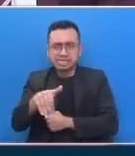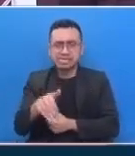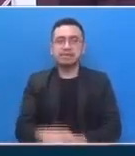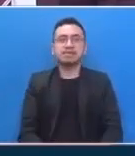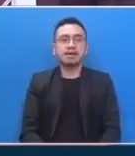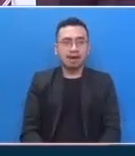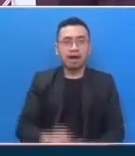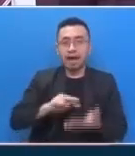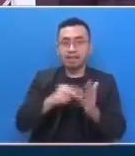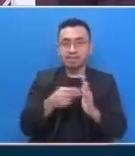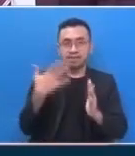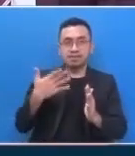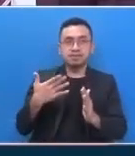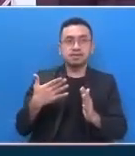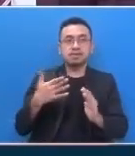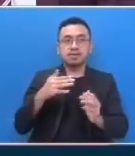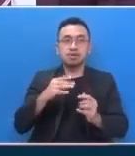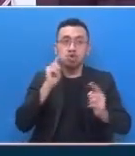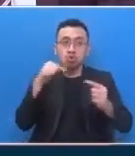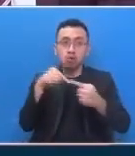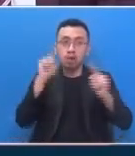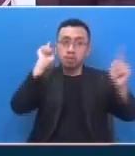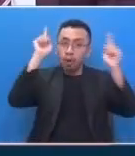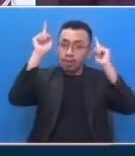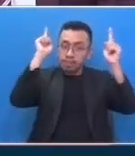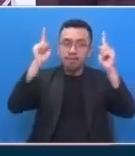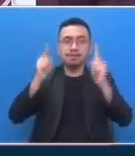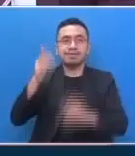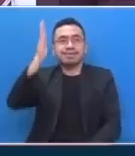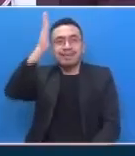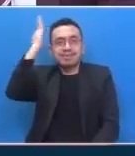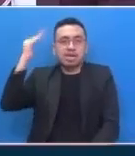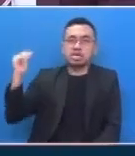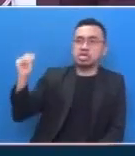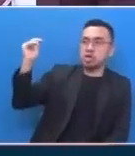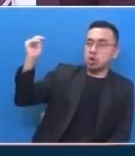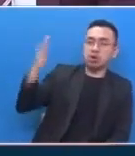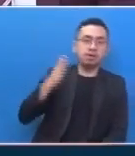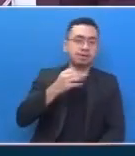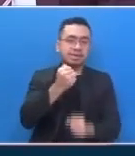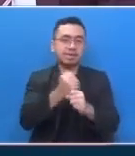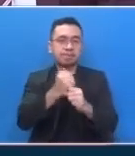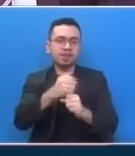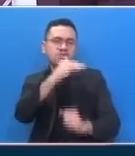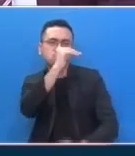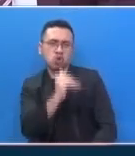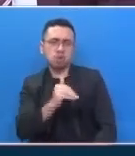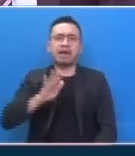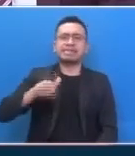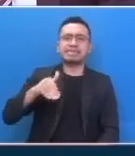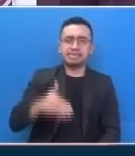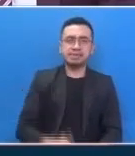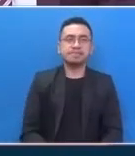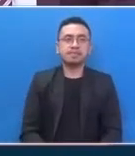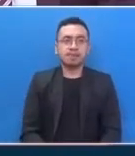satu lebih senior satu lebih Junior ee untuk kemudian memberikan sebuah ee apa ya tayangan yang positif lah